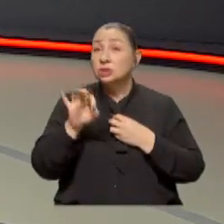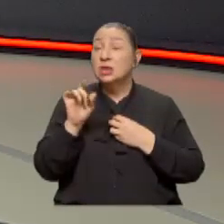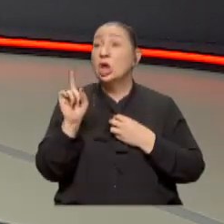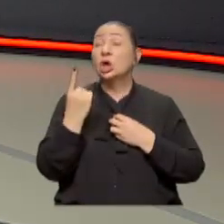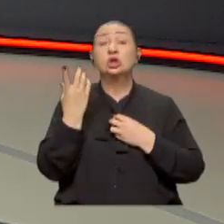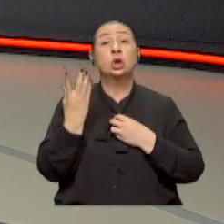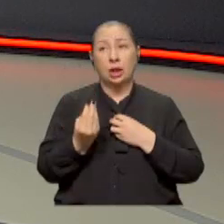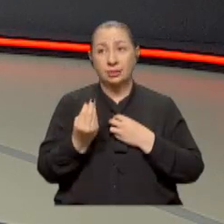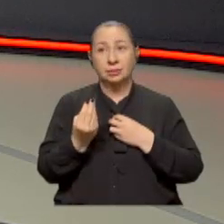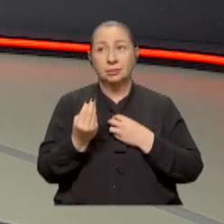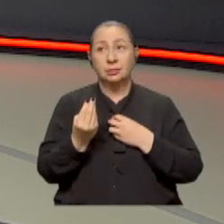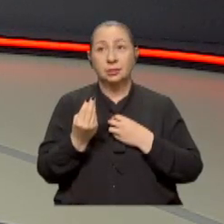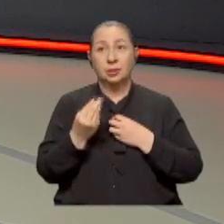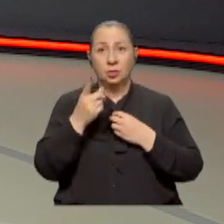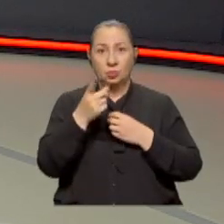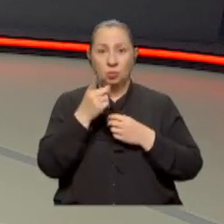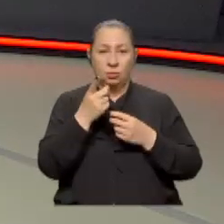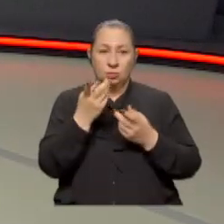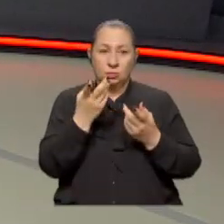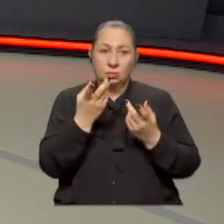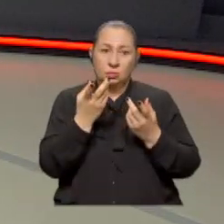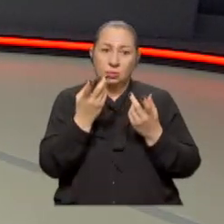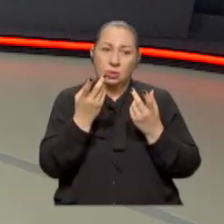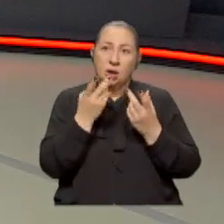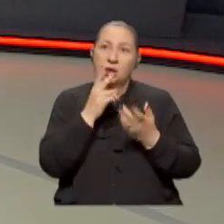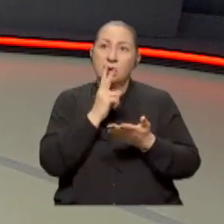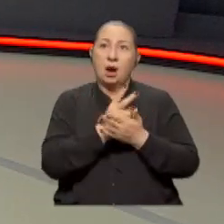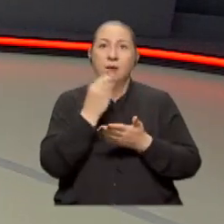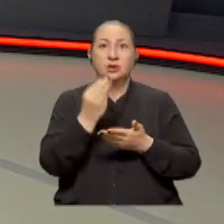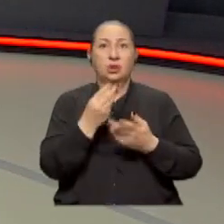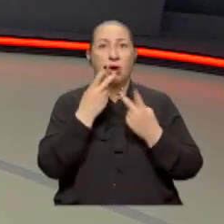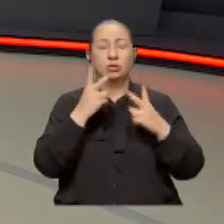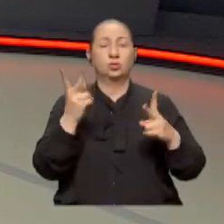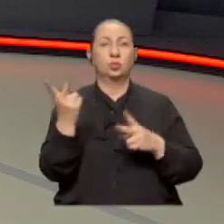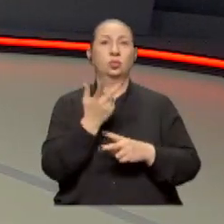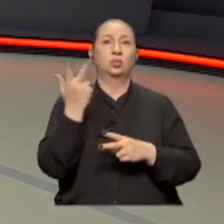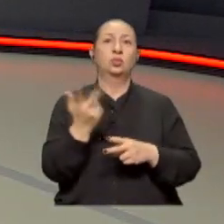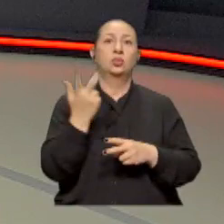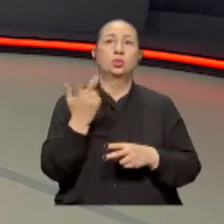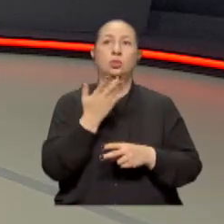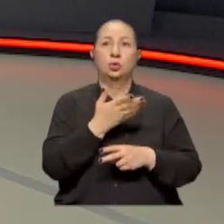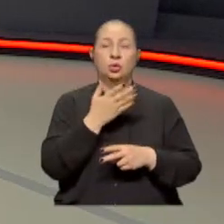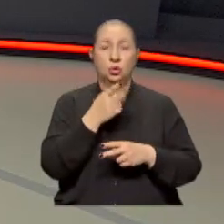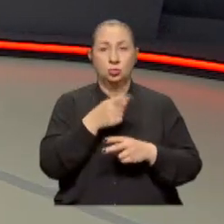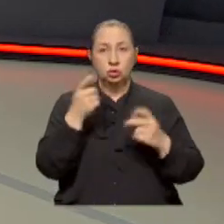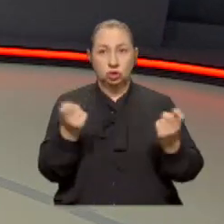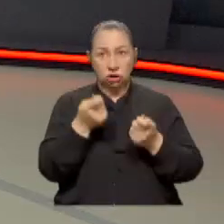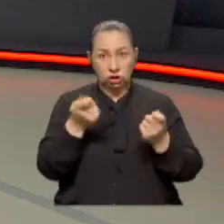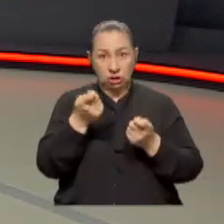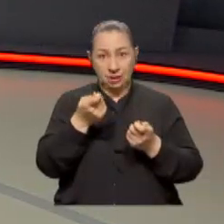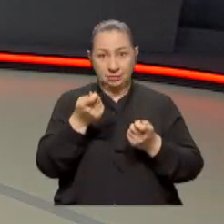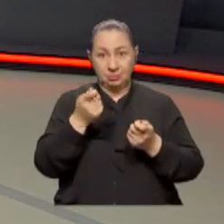ilginç olan açıklama skandal. Karar vericiler. Biz bunu bu arada